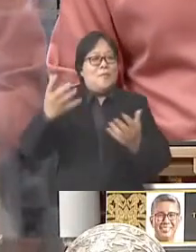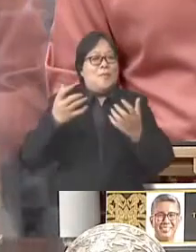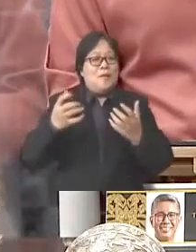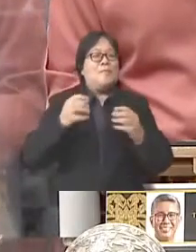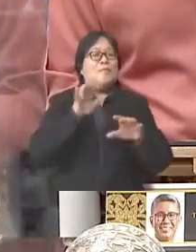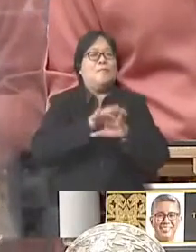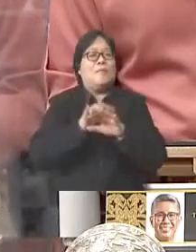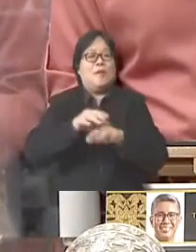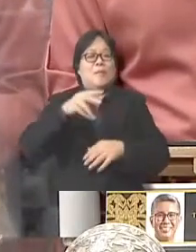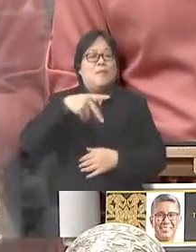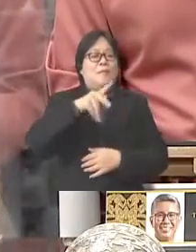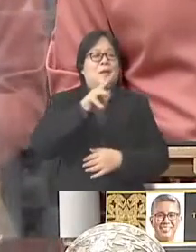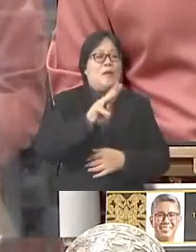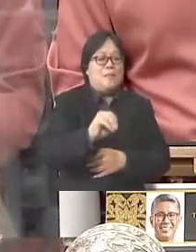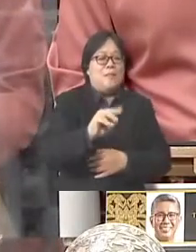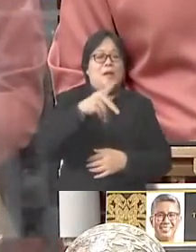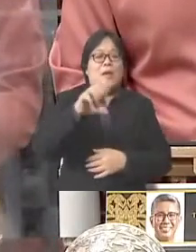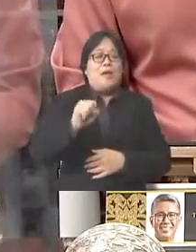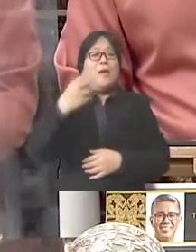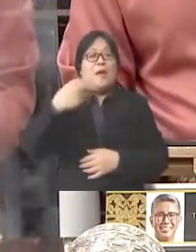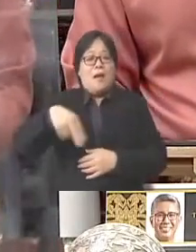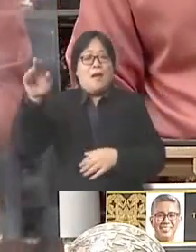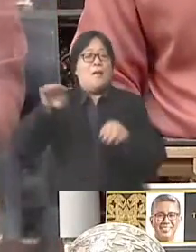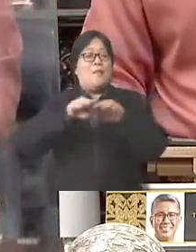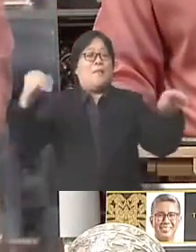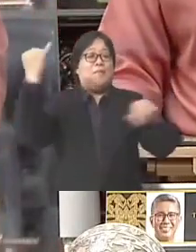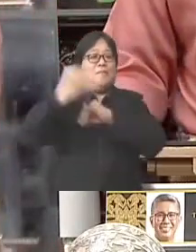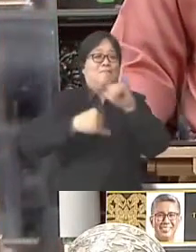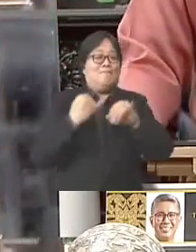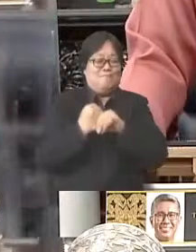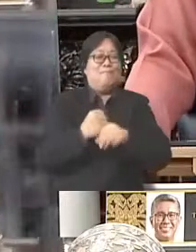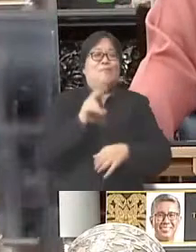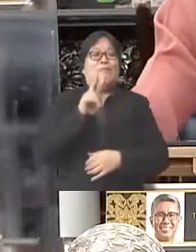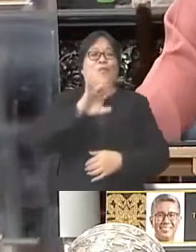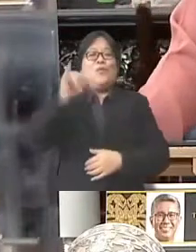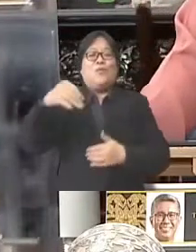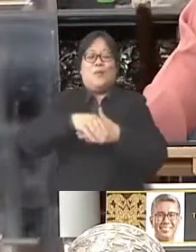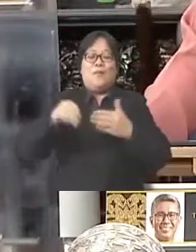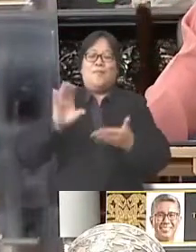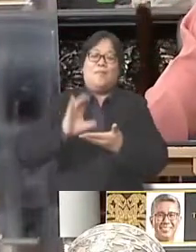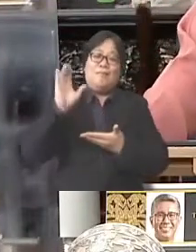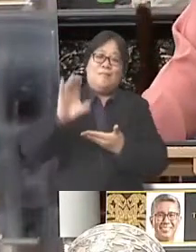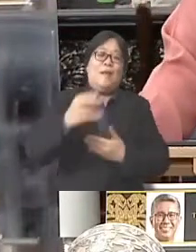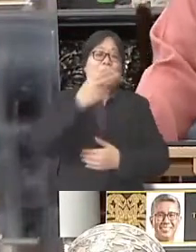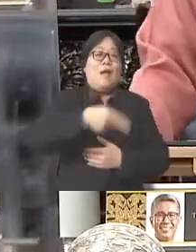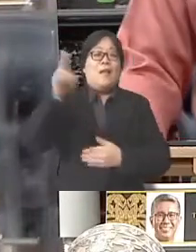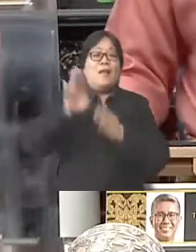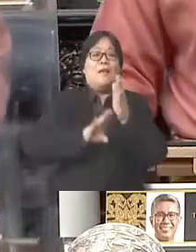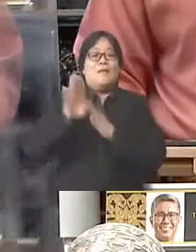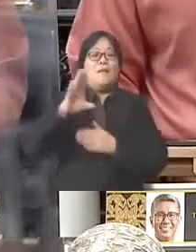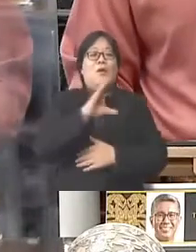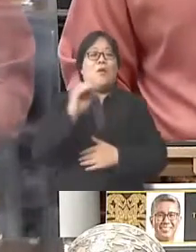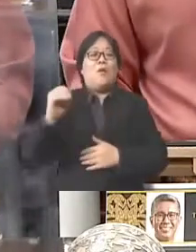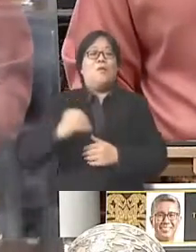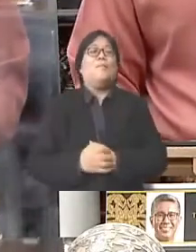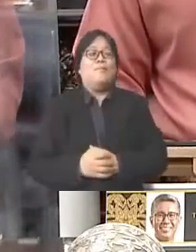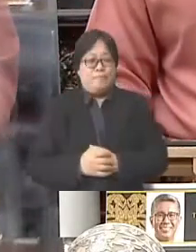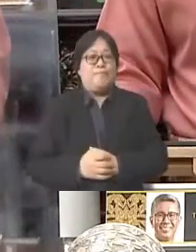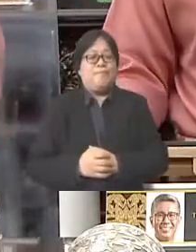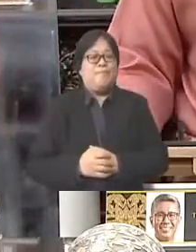lebih ramai pmks hal-hal yang dapat bersaing di peringkat antarabangsa 25 jutaan ini dibutuhkan kepada halal development Cooperation